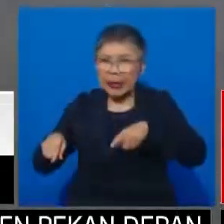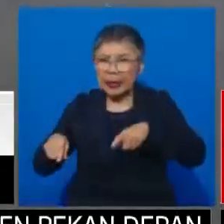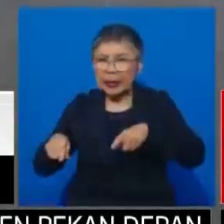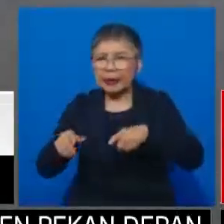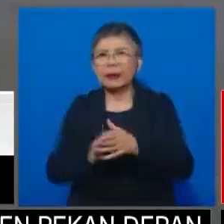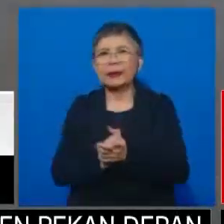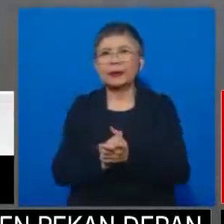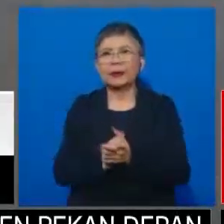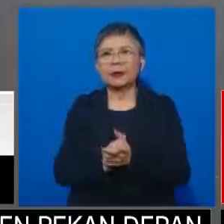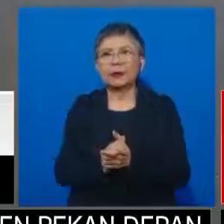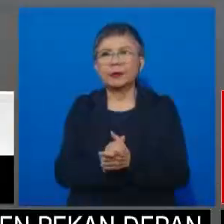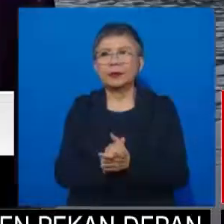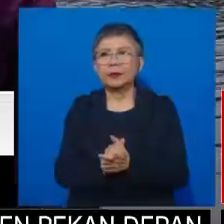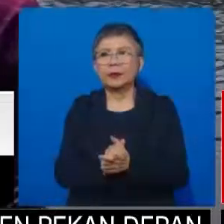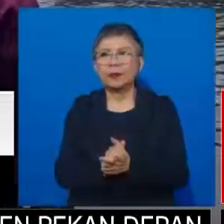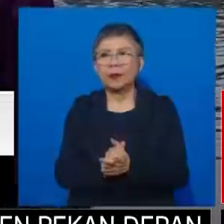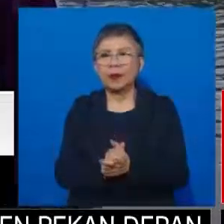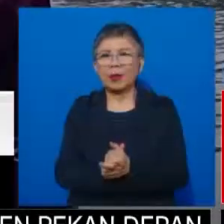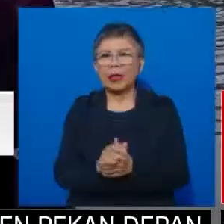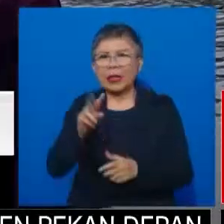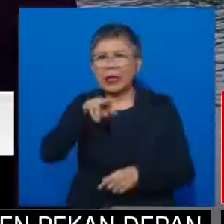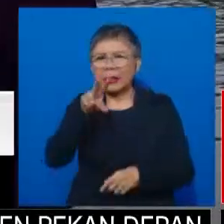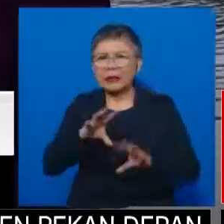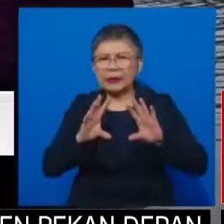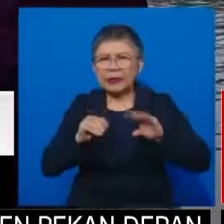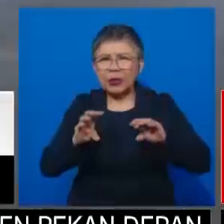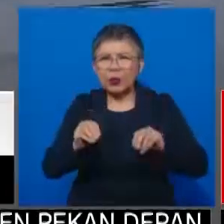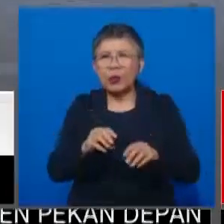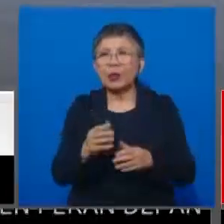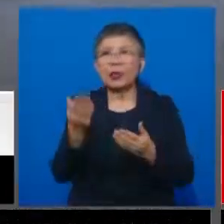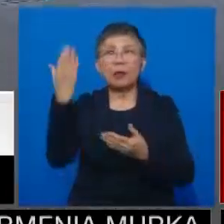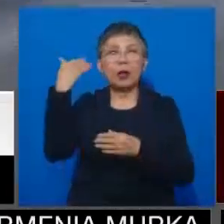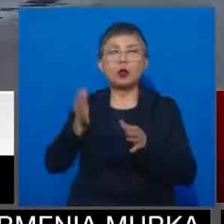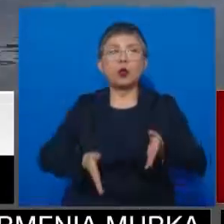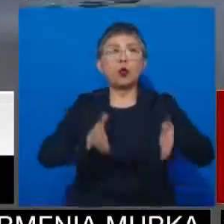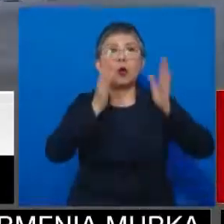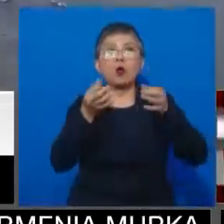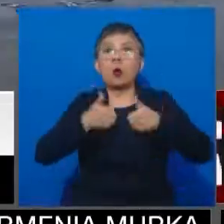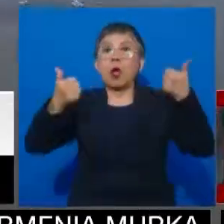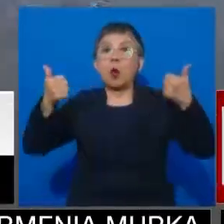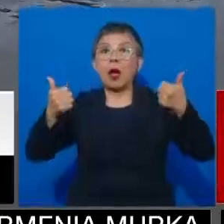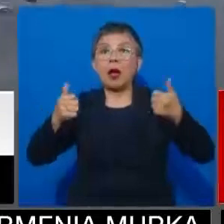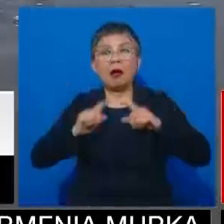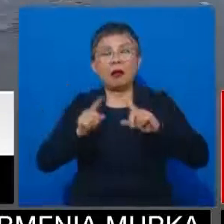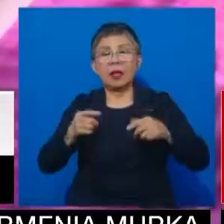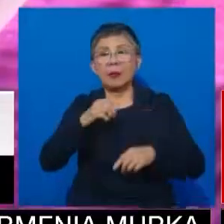sekali. Mencari rupiah di antara bangunan mewah, inilah realita yang Udin harus